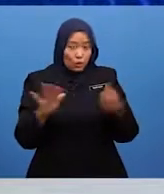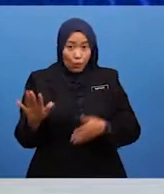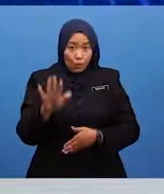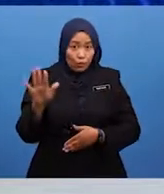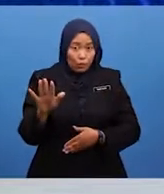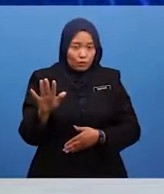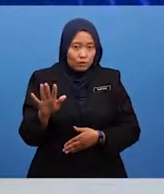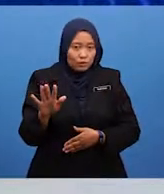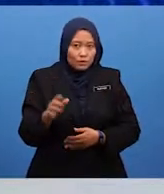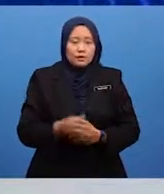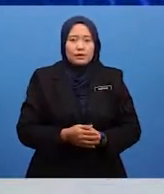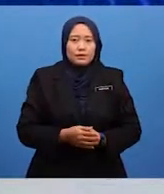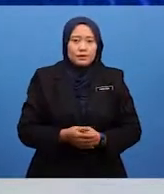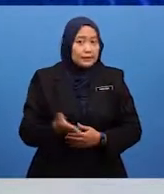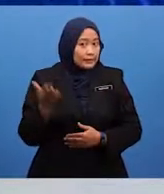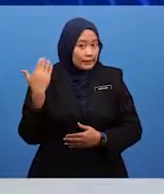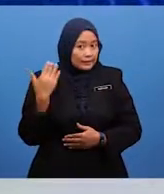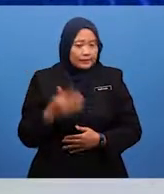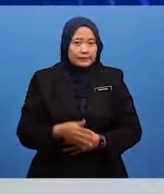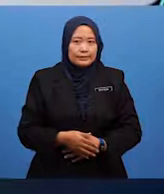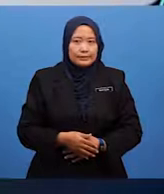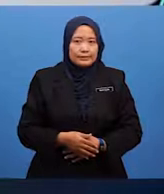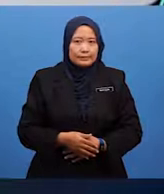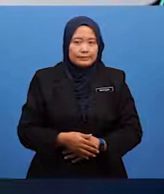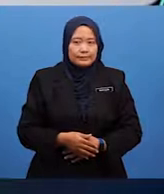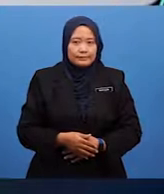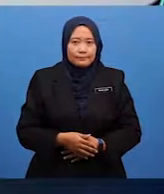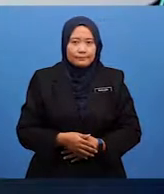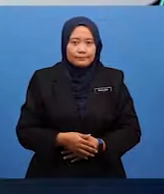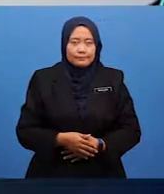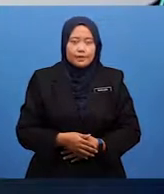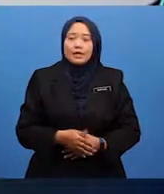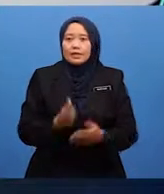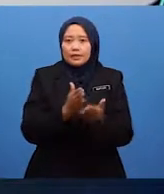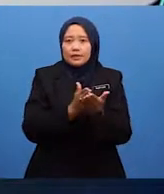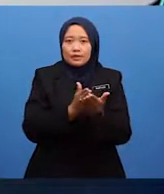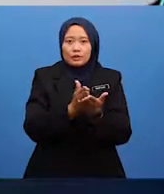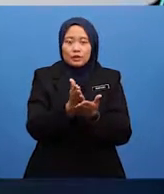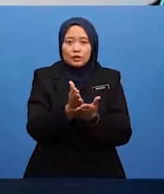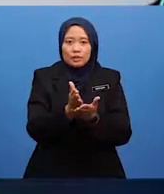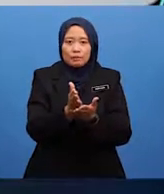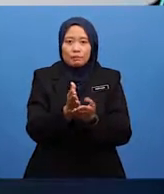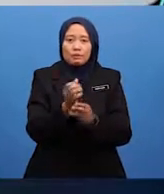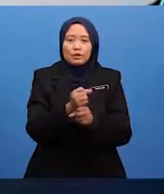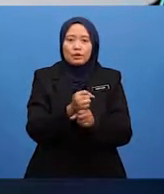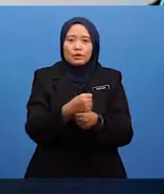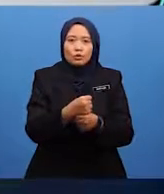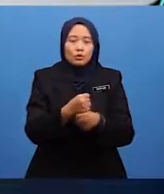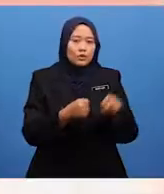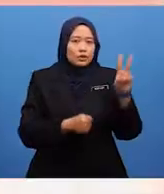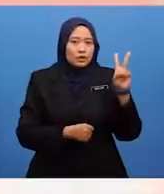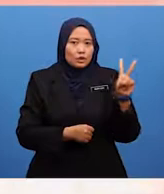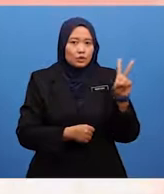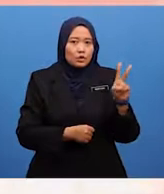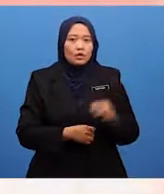berdasarkan contoh-contoh yang telah diberikan oleh saya tadi Baiklah kita teruskan dengan ke bentuk lukisan teknikal yang kedua